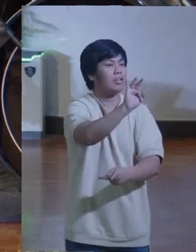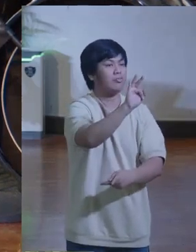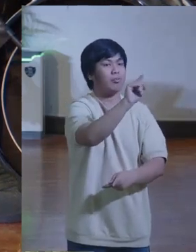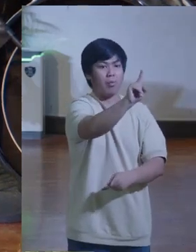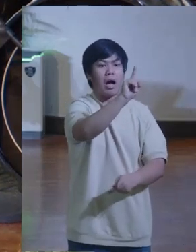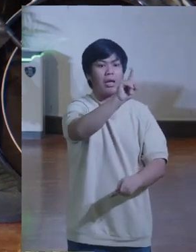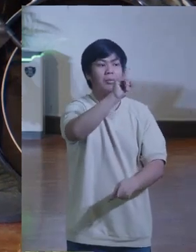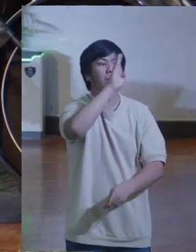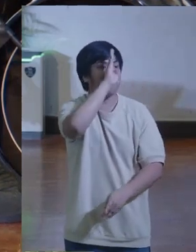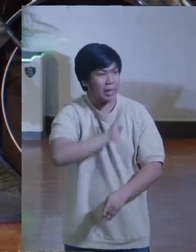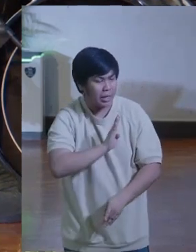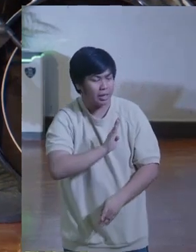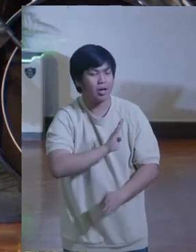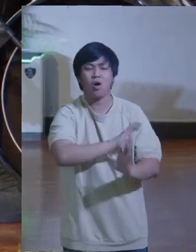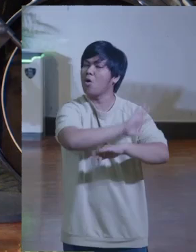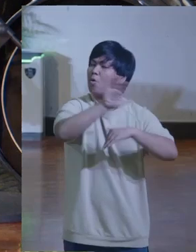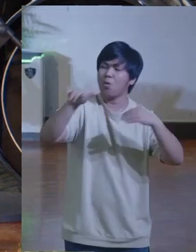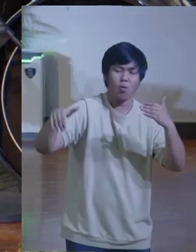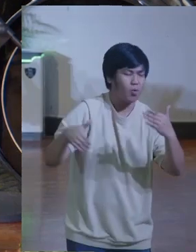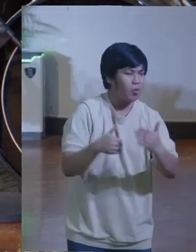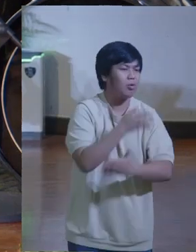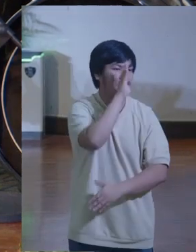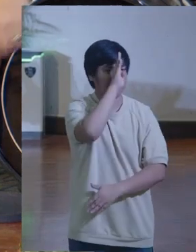law, you break all of it.